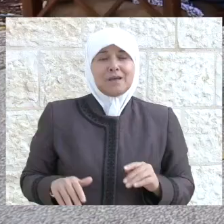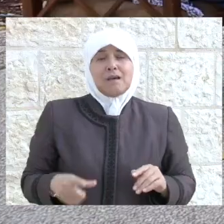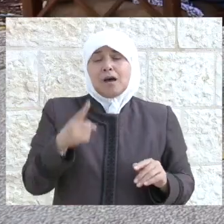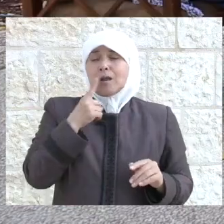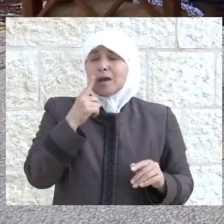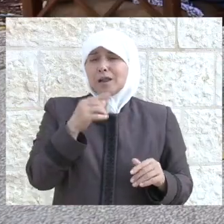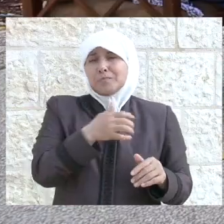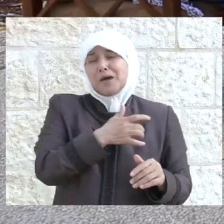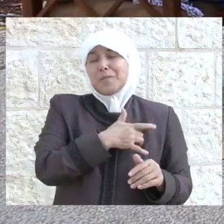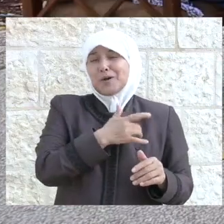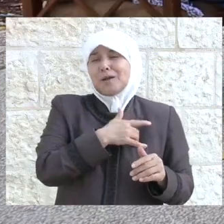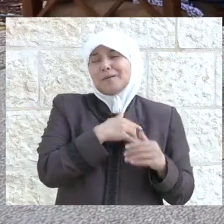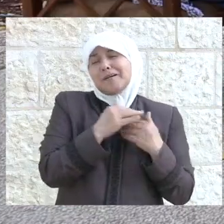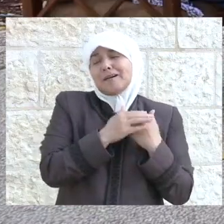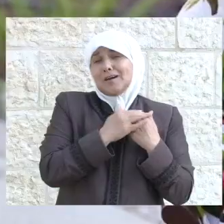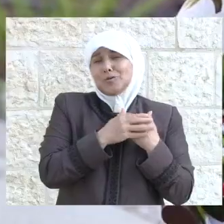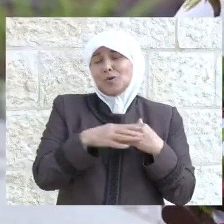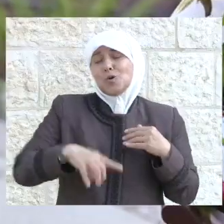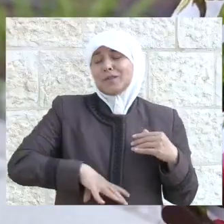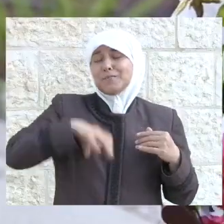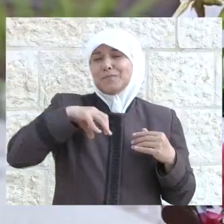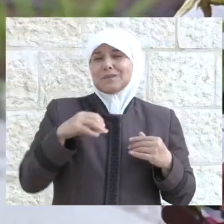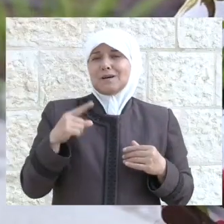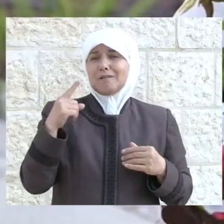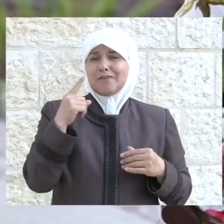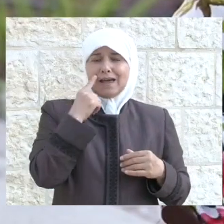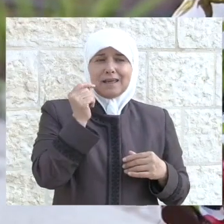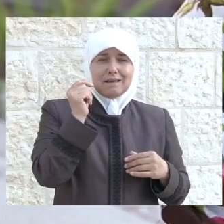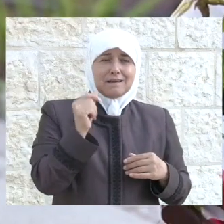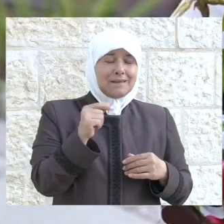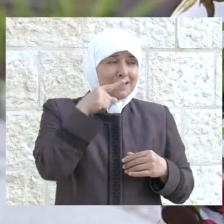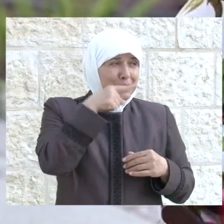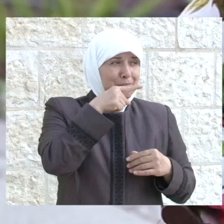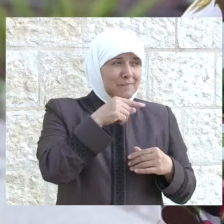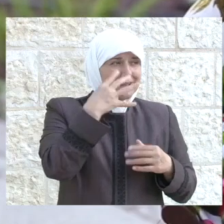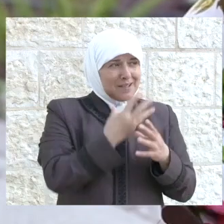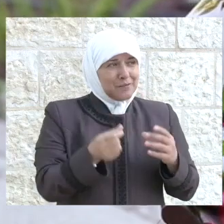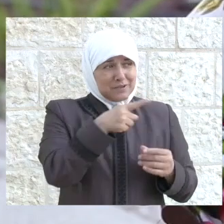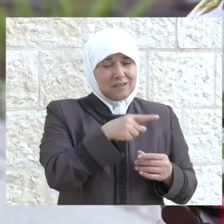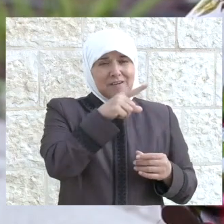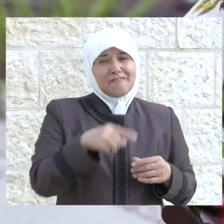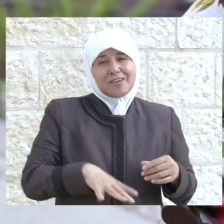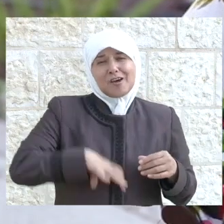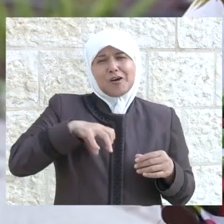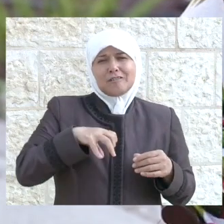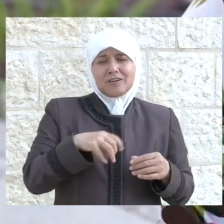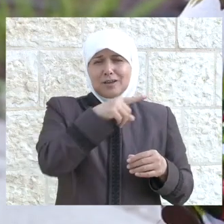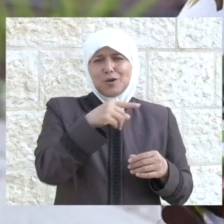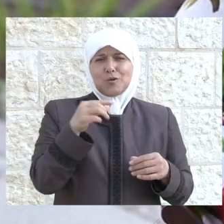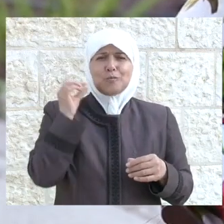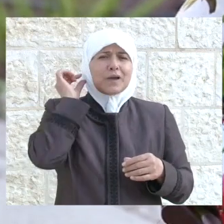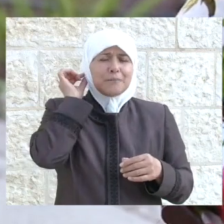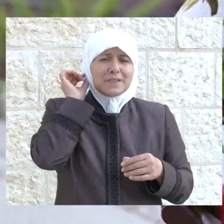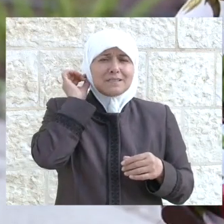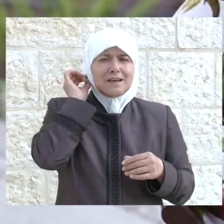الأم شوي متخوفة إنه يعني كانت خايفة إنه يصير إشي سيء معي وأنا في الجبل. بس